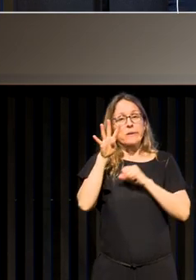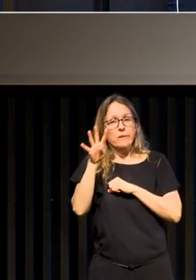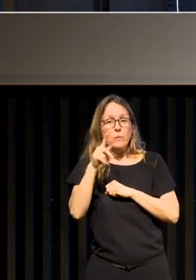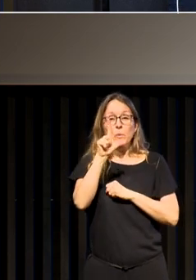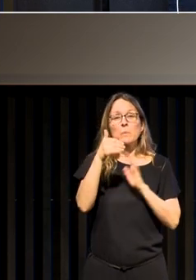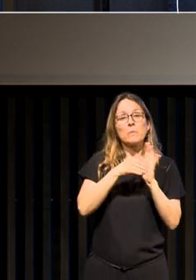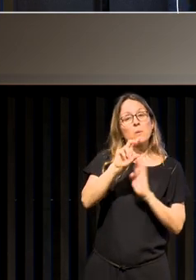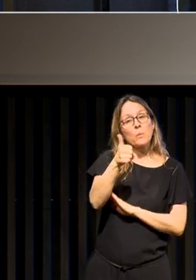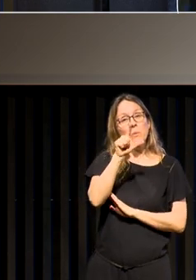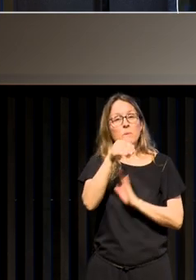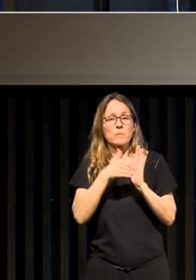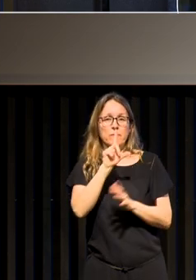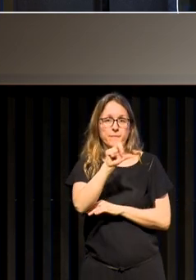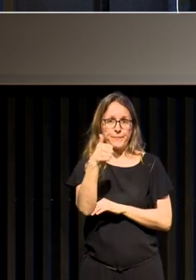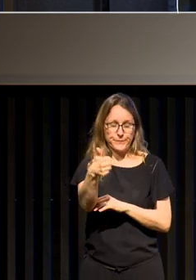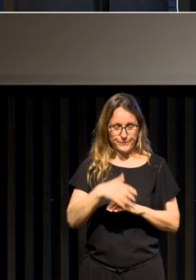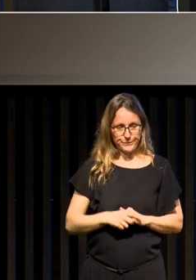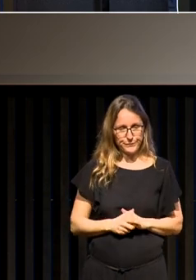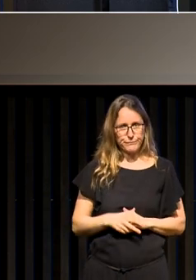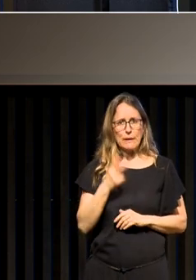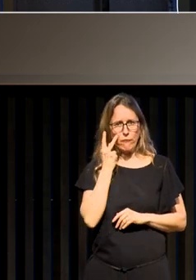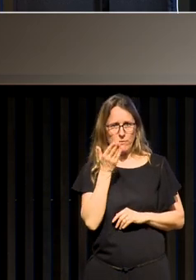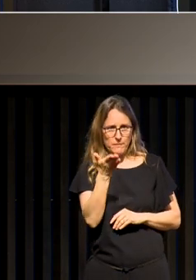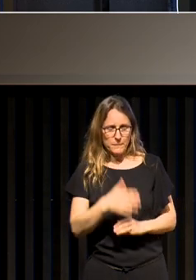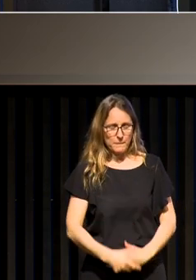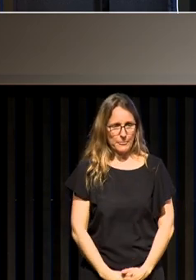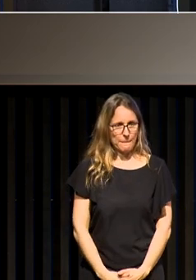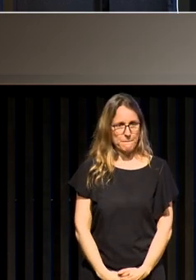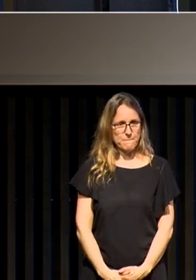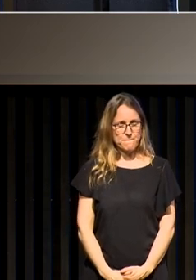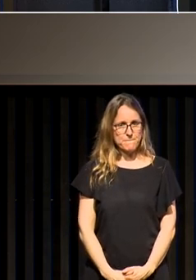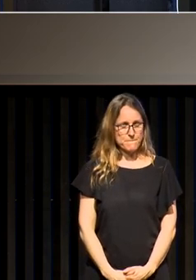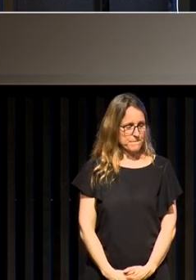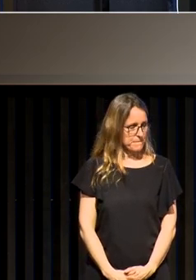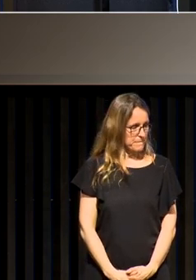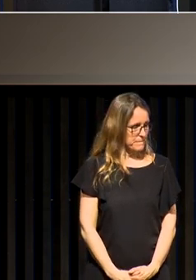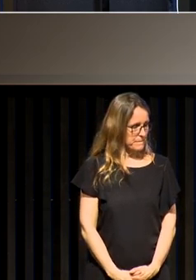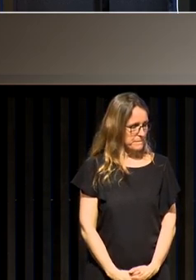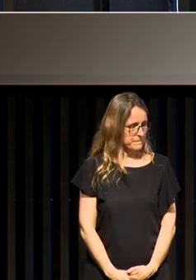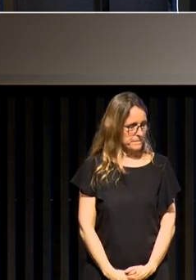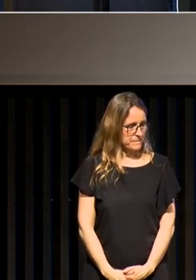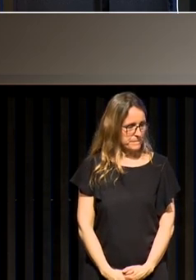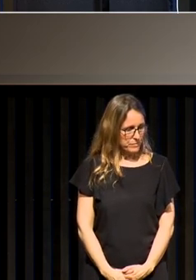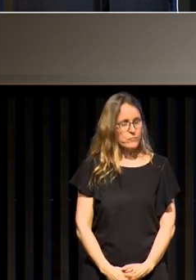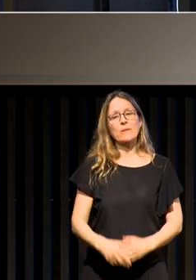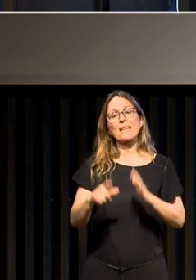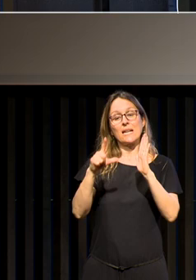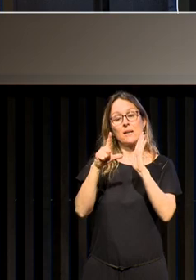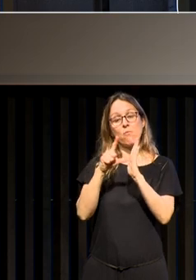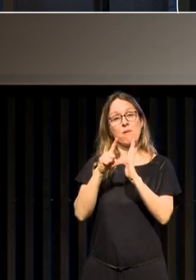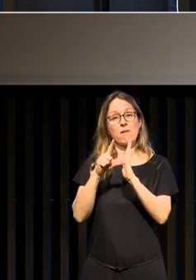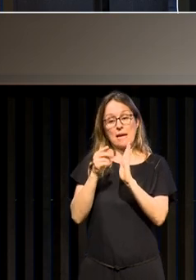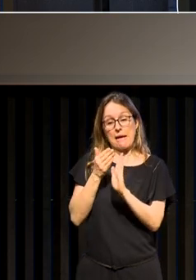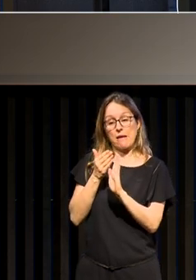2021. Pardon. Et regardez, la précédente, la loi qui a juste